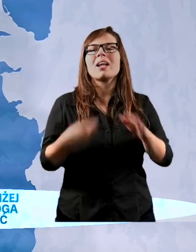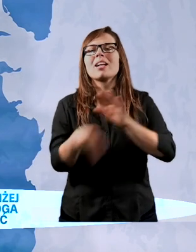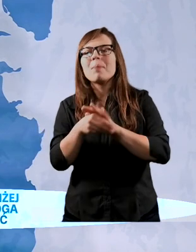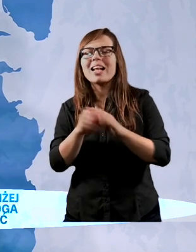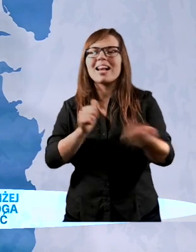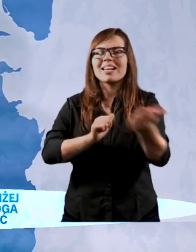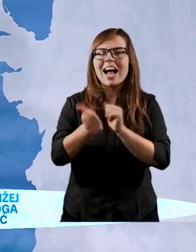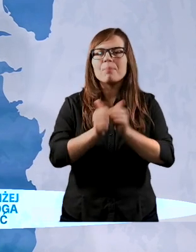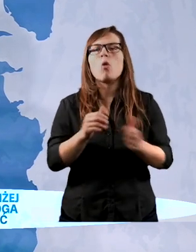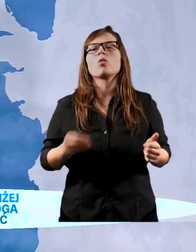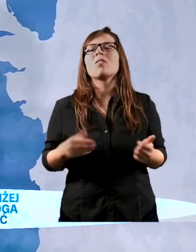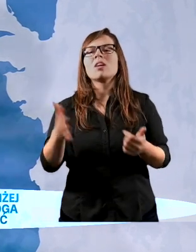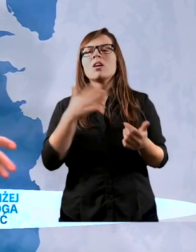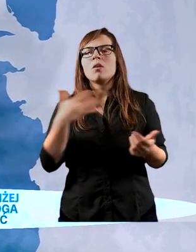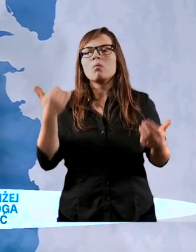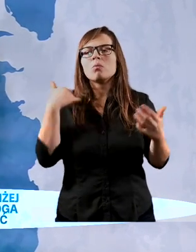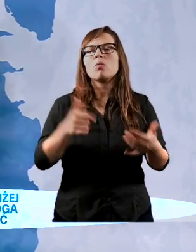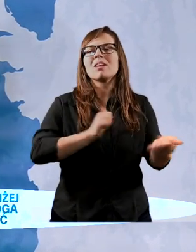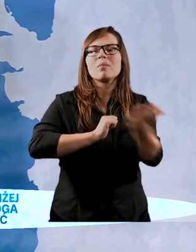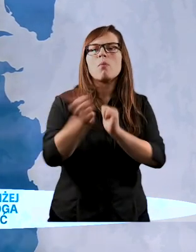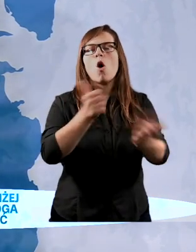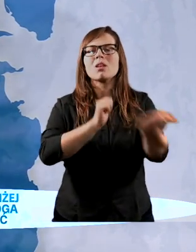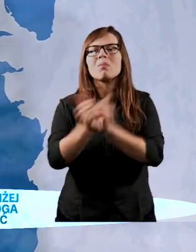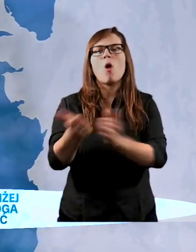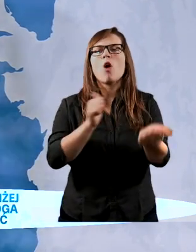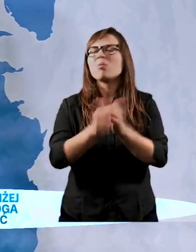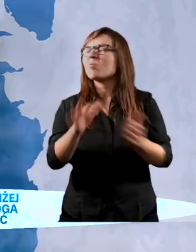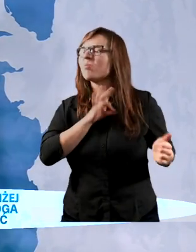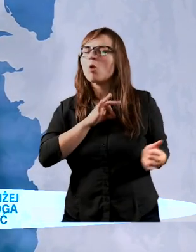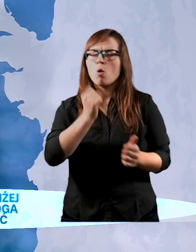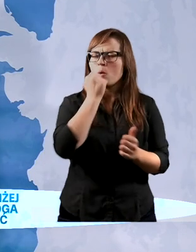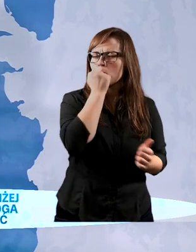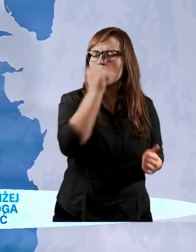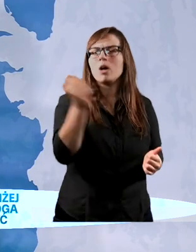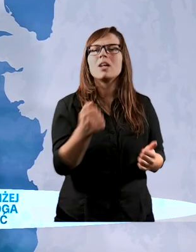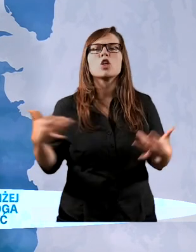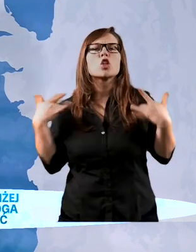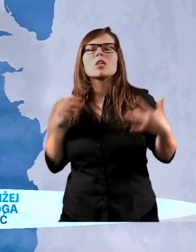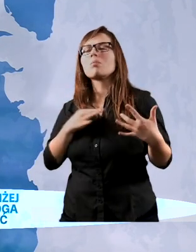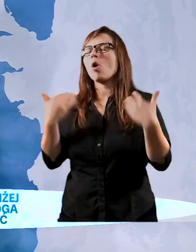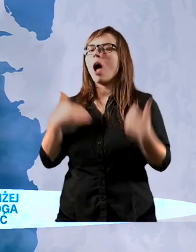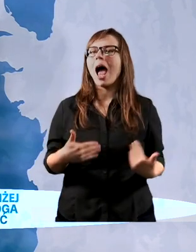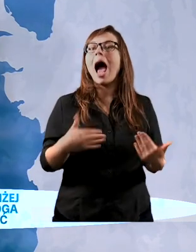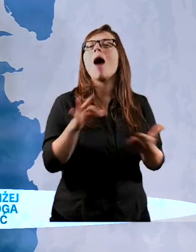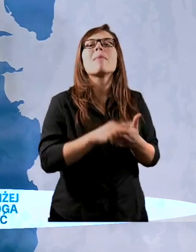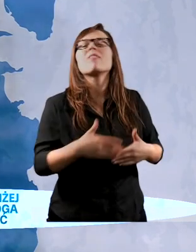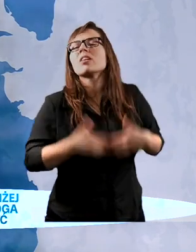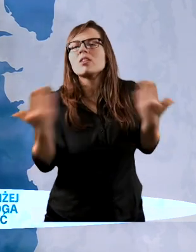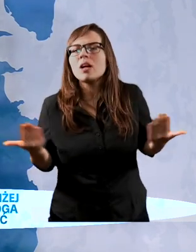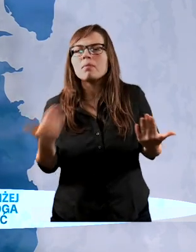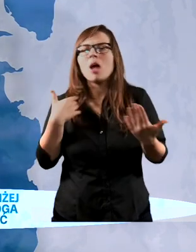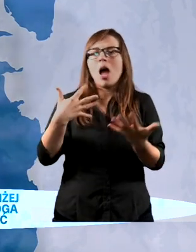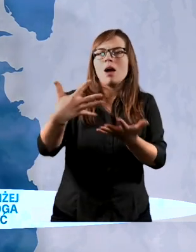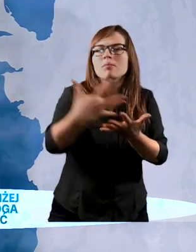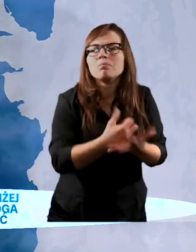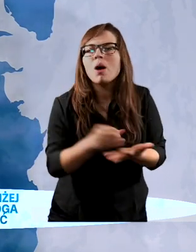stypendia sportowe. Żyłem wkoło sportu, to była moja pasja, to było całe moje życie. Ale pewnego dnia sięgnąłem